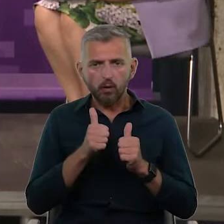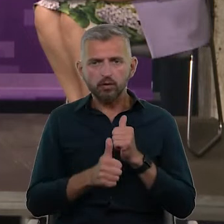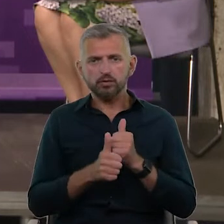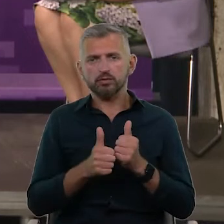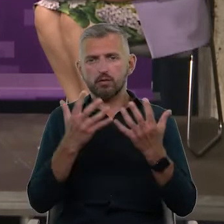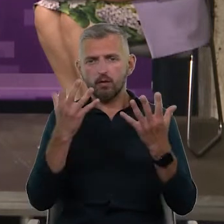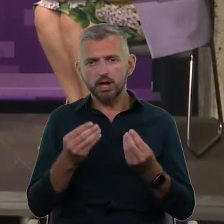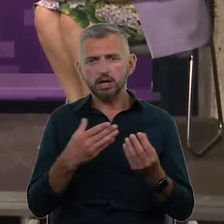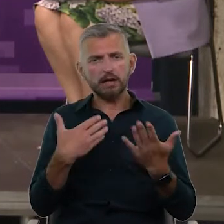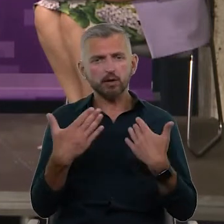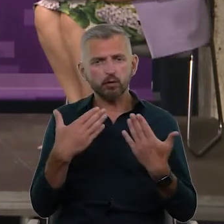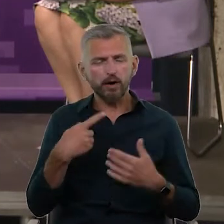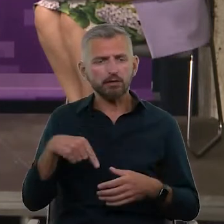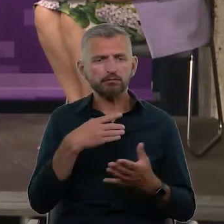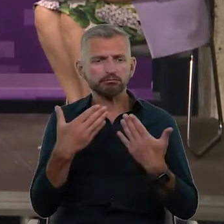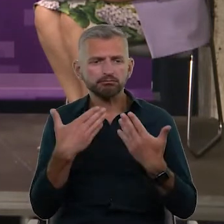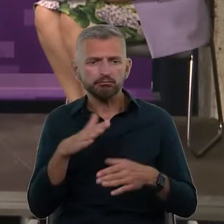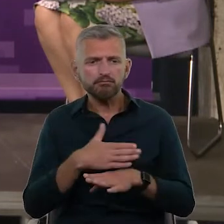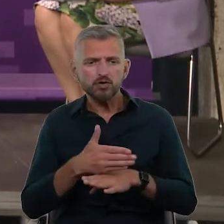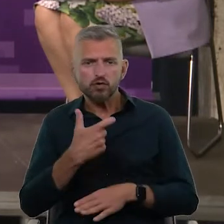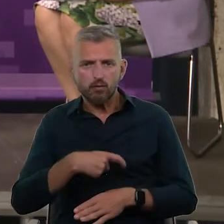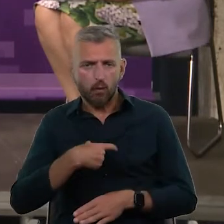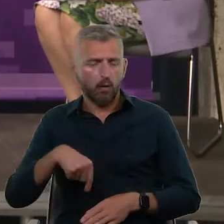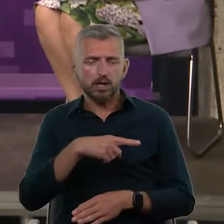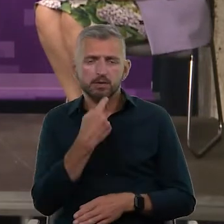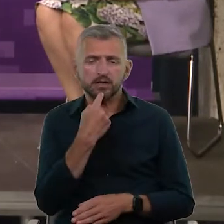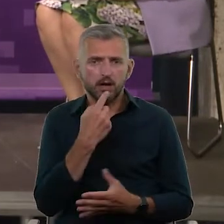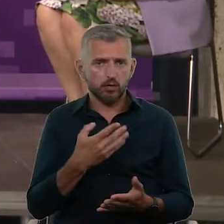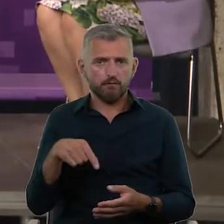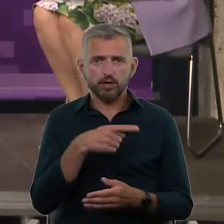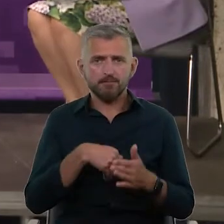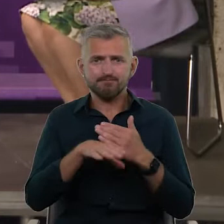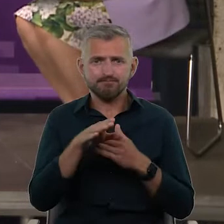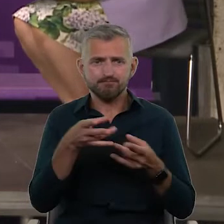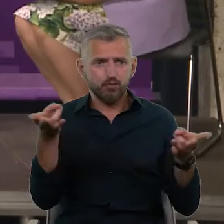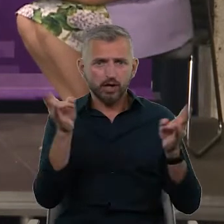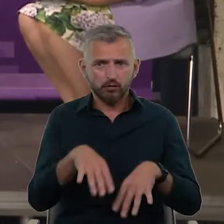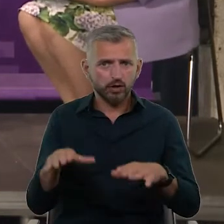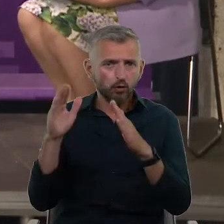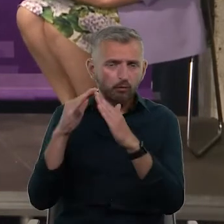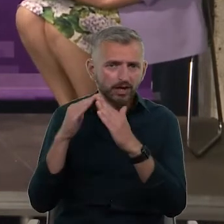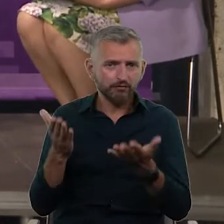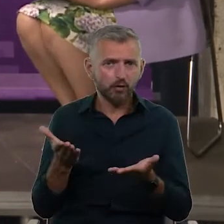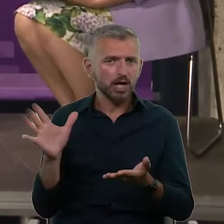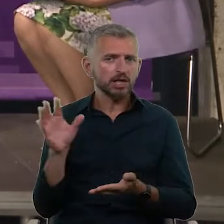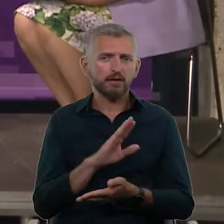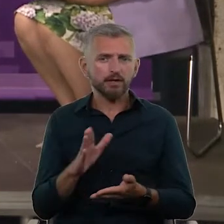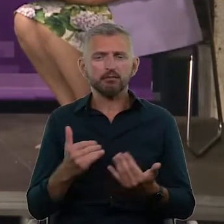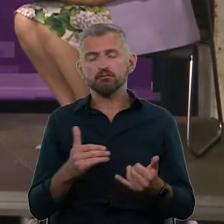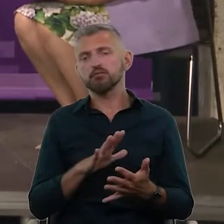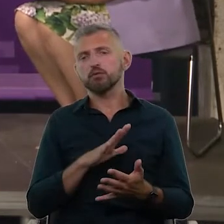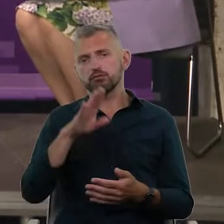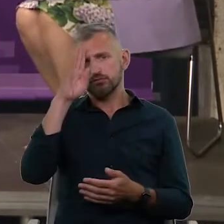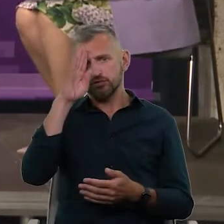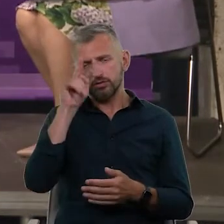кожноденне спілкування, вони спілкуються між собою, їм складно, вони покинули домівку, вони не всі, от сьогодні був мужчина,